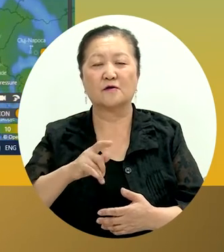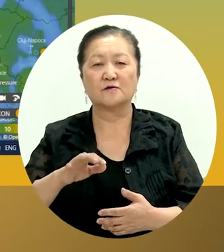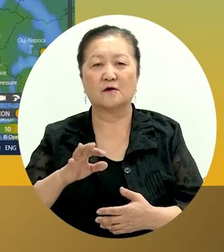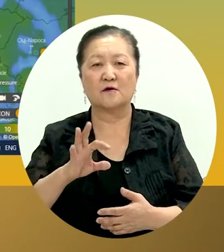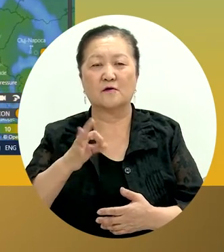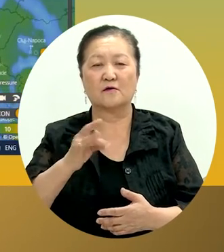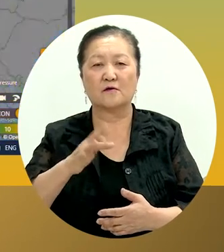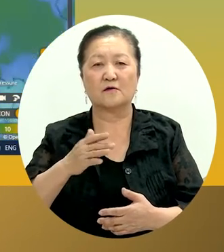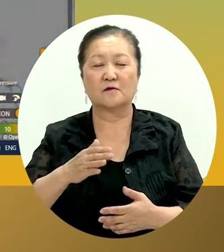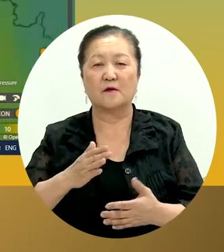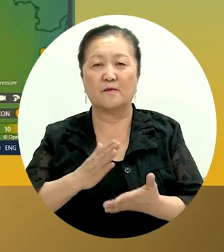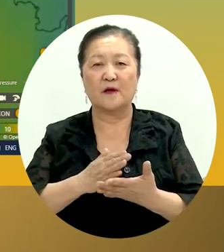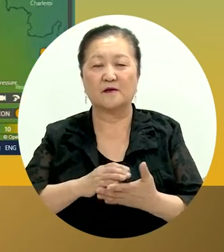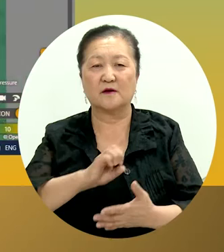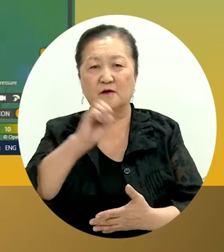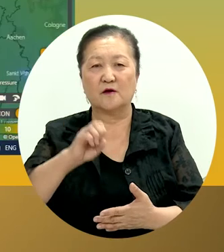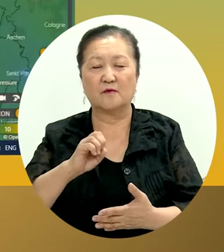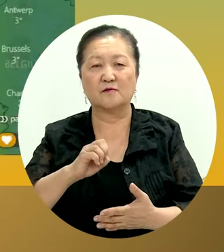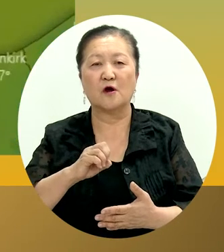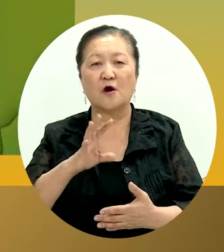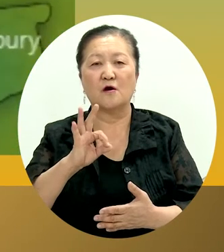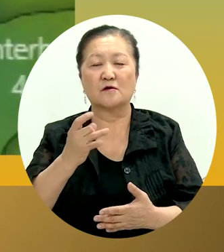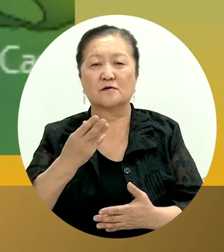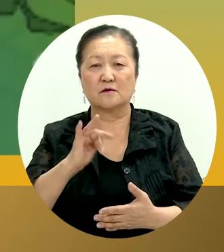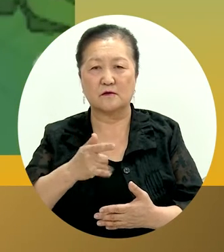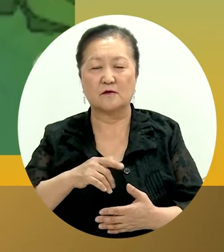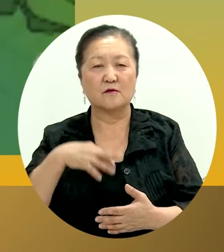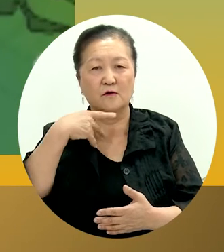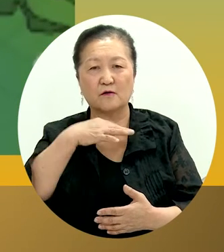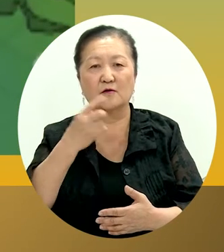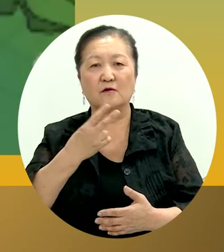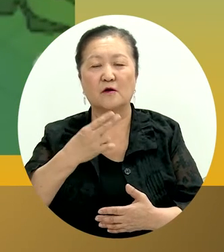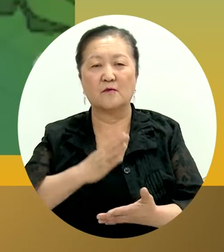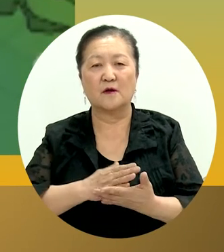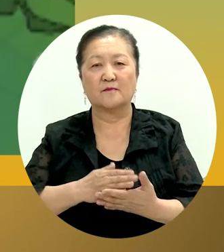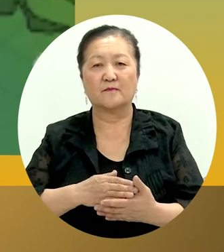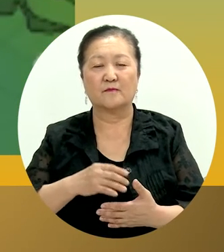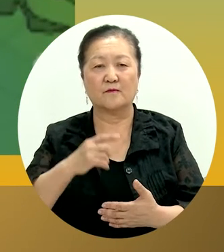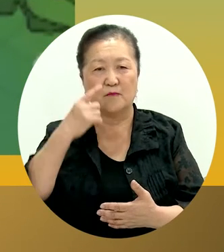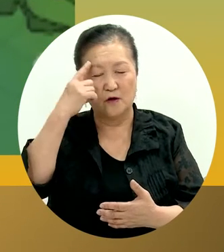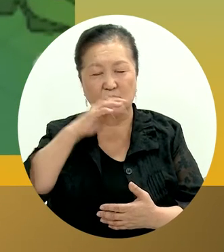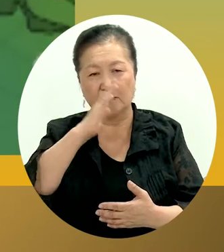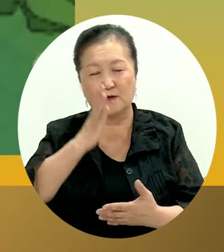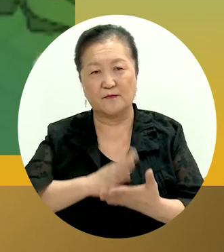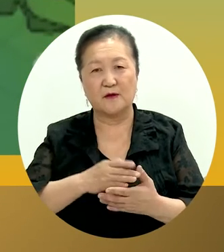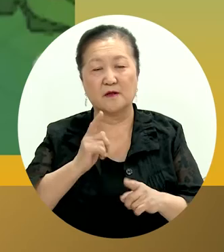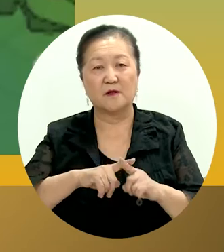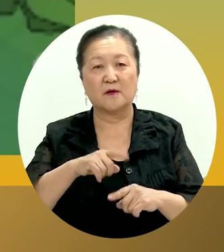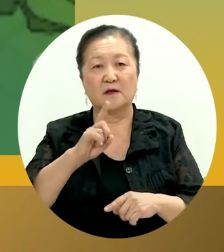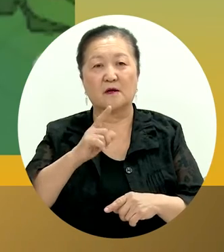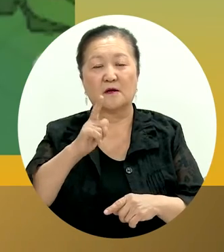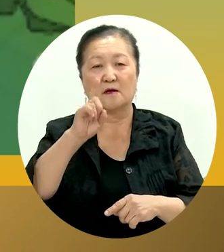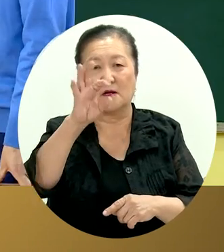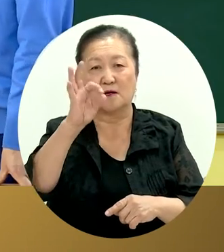тий. За Европ орчж байгаа. За тэгэхээр энэ өнгөн ногоон байна тий. Монголоос дулаахан харагдчихээн. За нэмэх